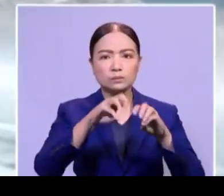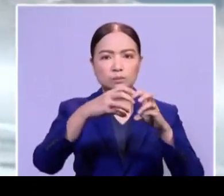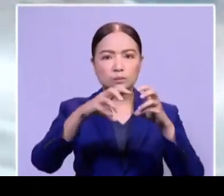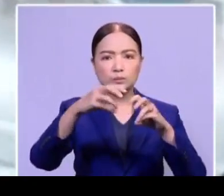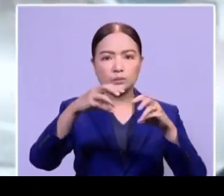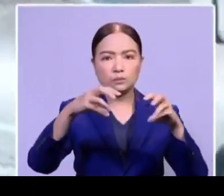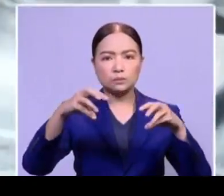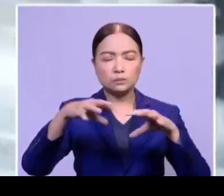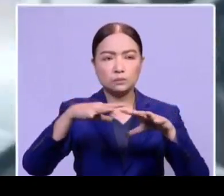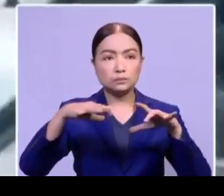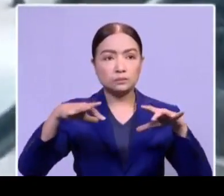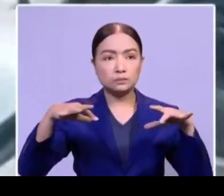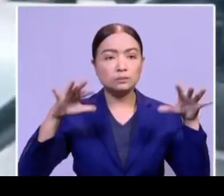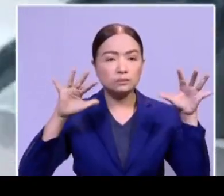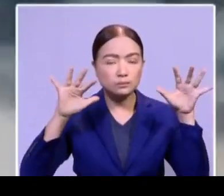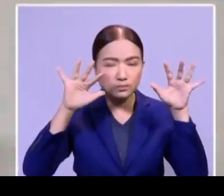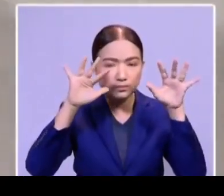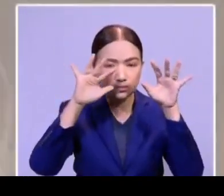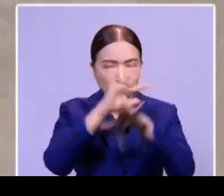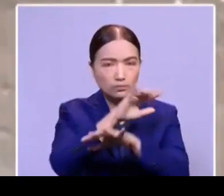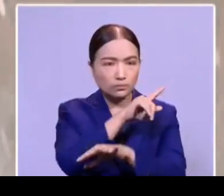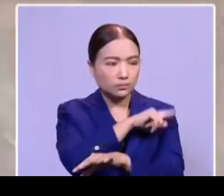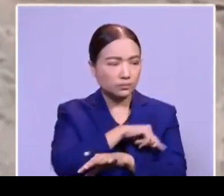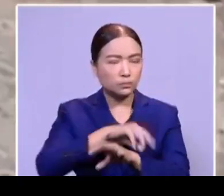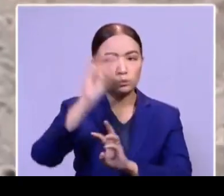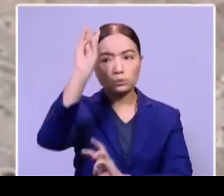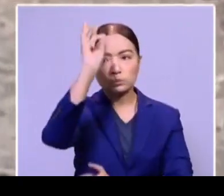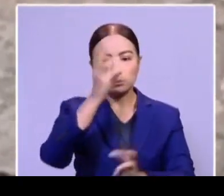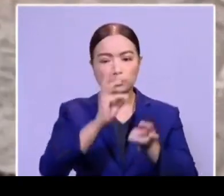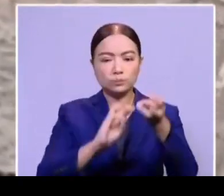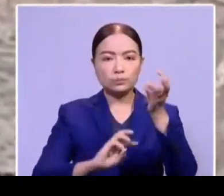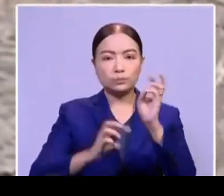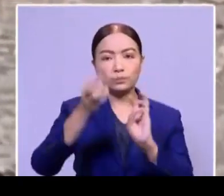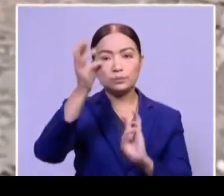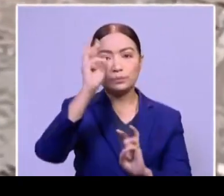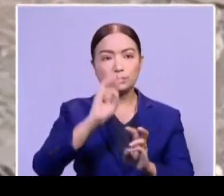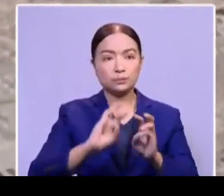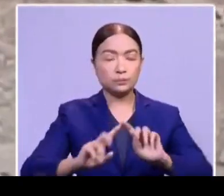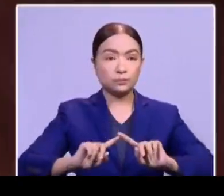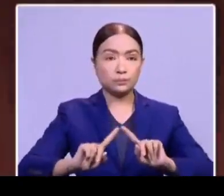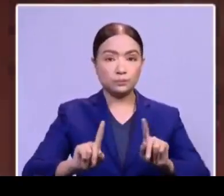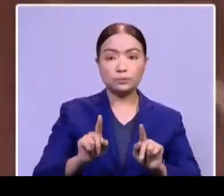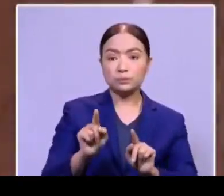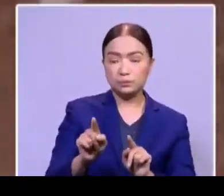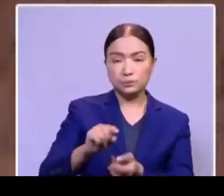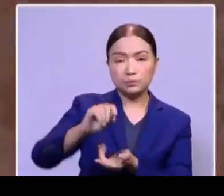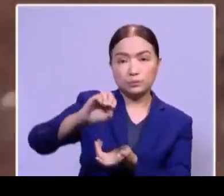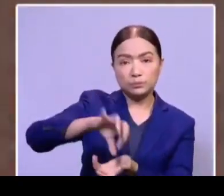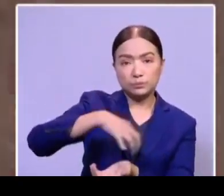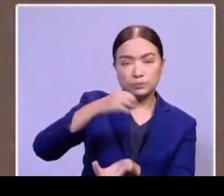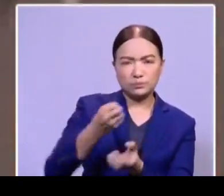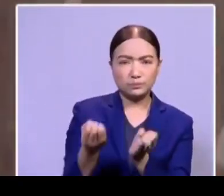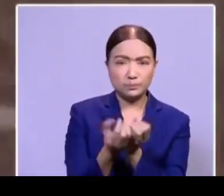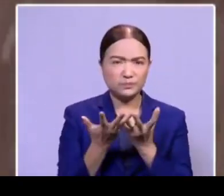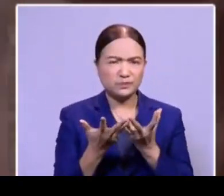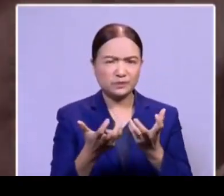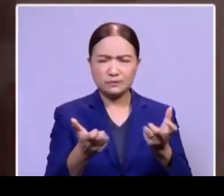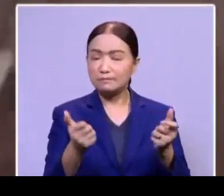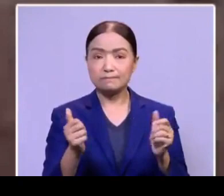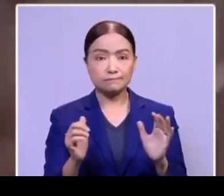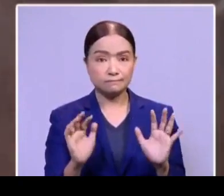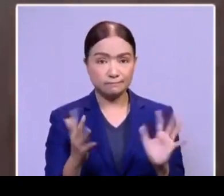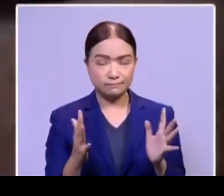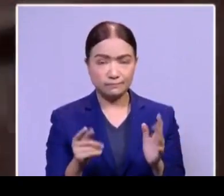วณแบบนี้คล้ายๆกับหิมะแต่ว่าก็ไม่มีรายงานได้รับความเสียหายอะไรในเบื้องต้นนะครับนอกจากนั้นแล้ว